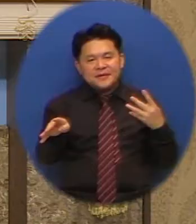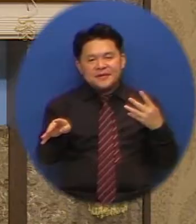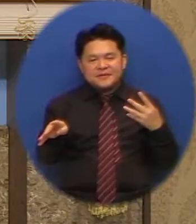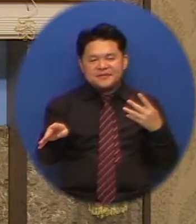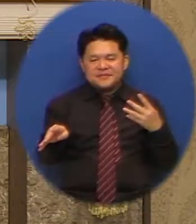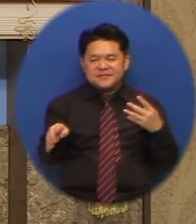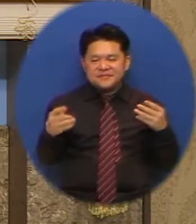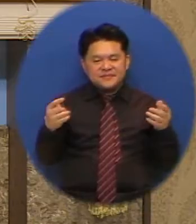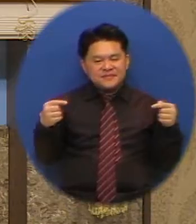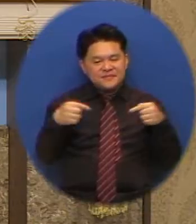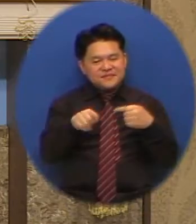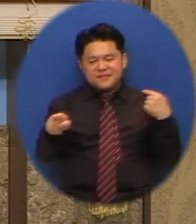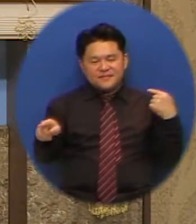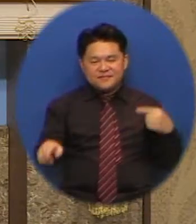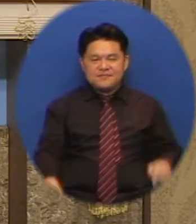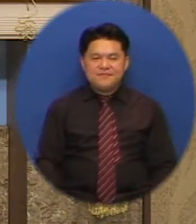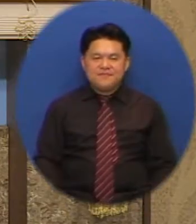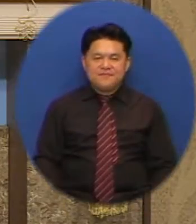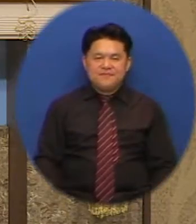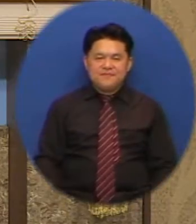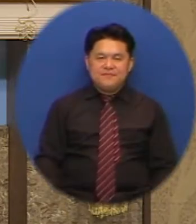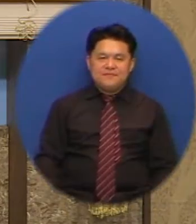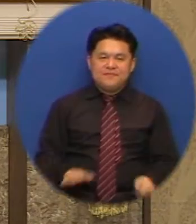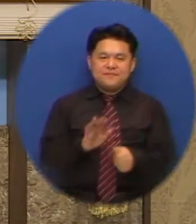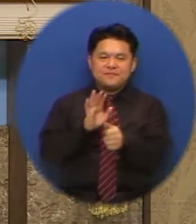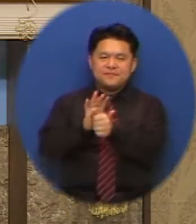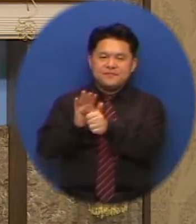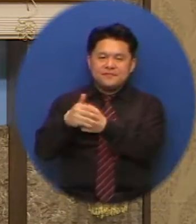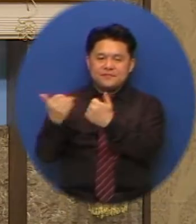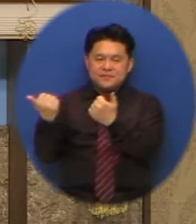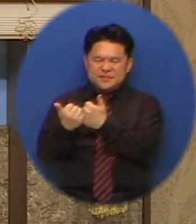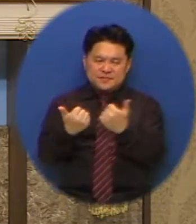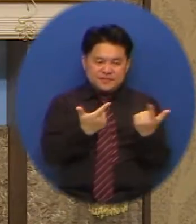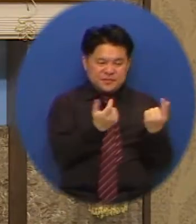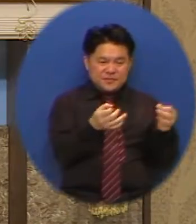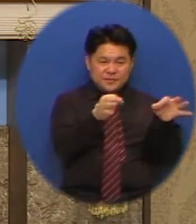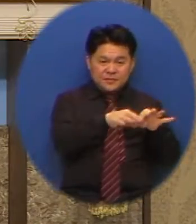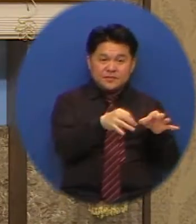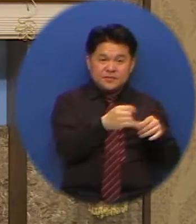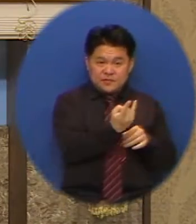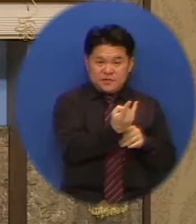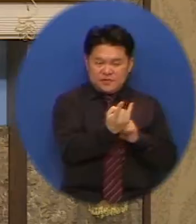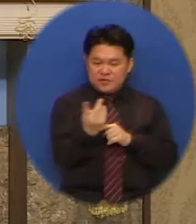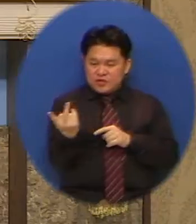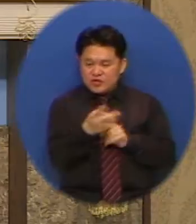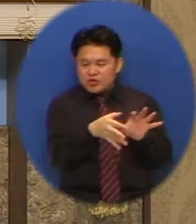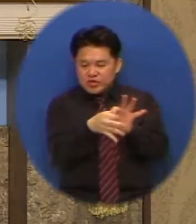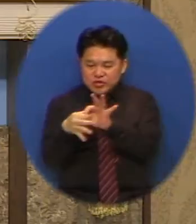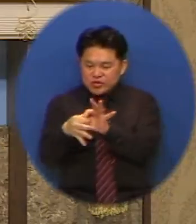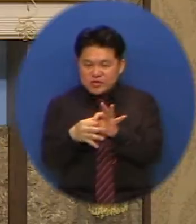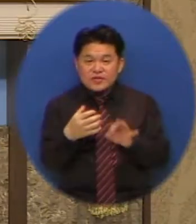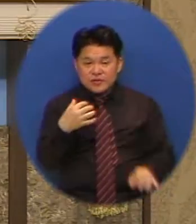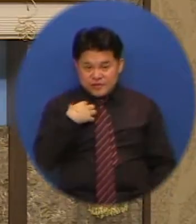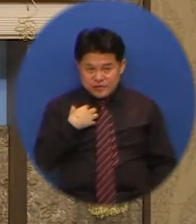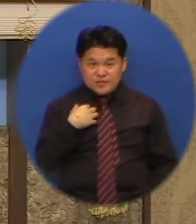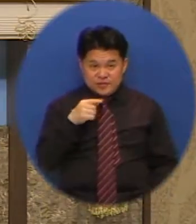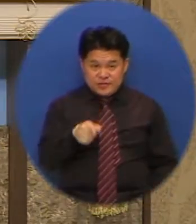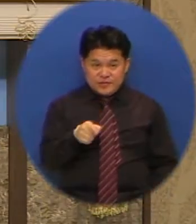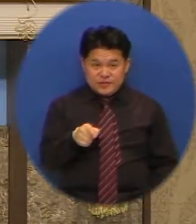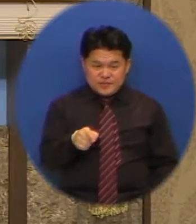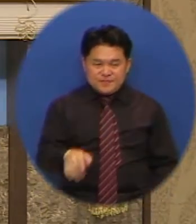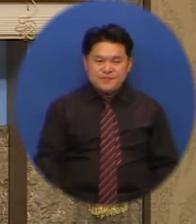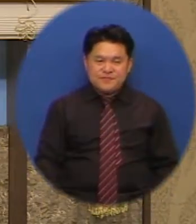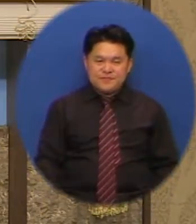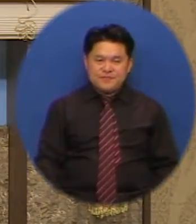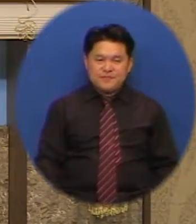안 되고 있는 상태다. 예. 예. 그래서 협의회와 공동 모금의 이 톱니바퀴를 연결시키는 거 이 두